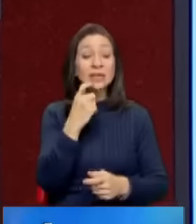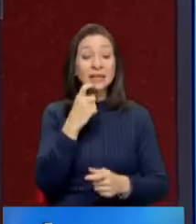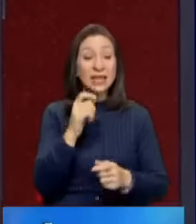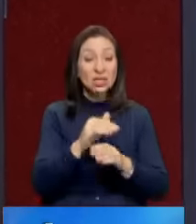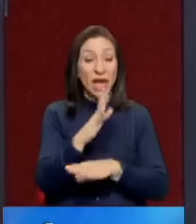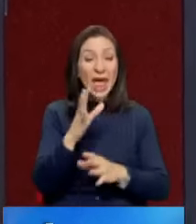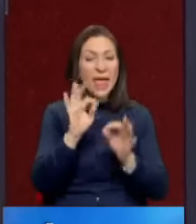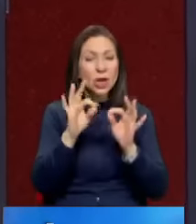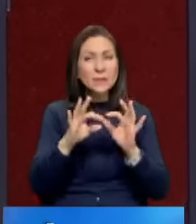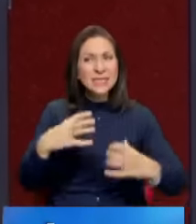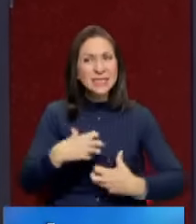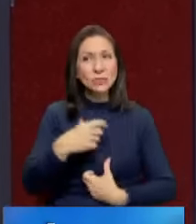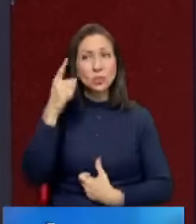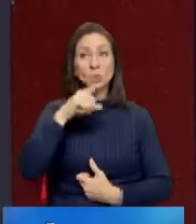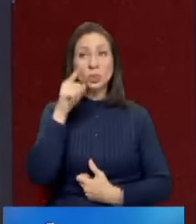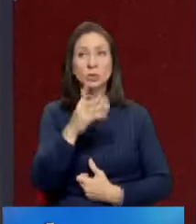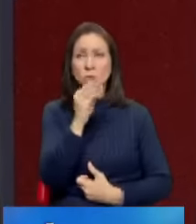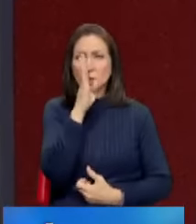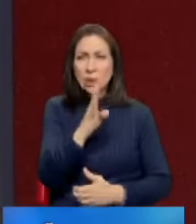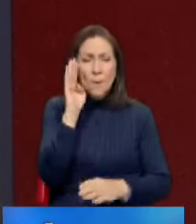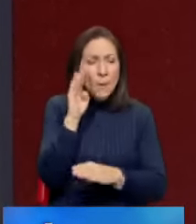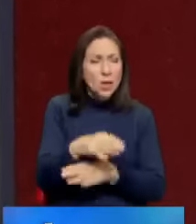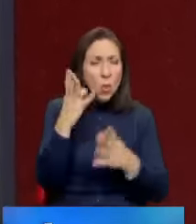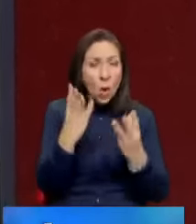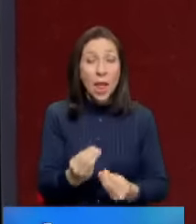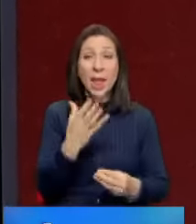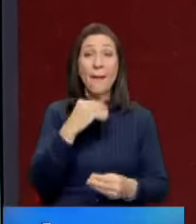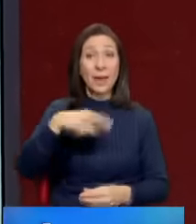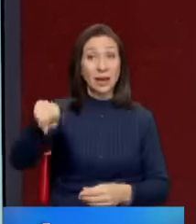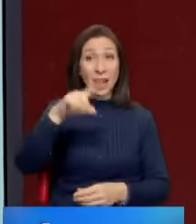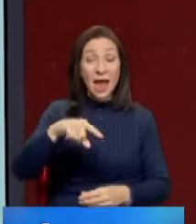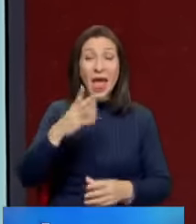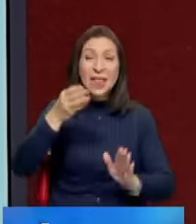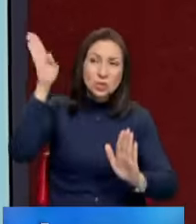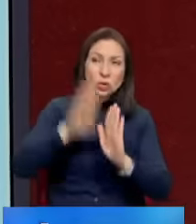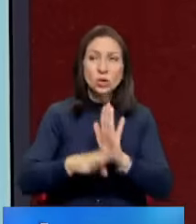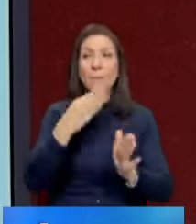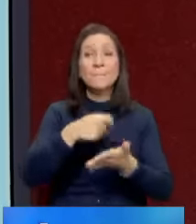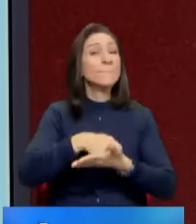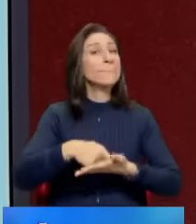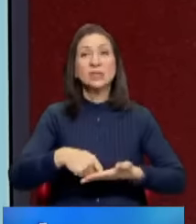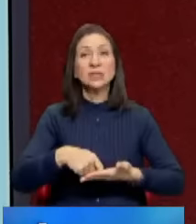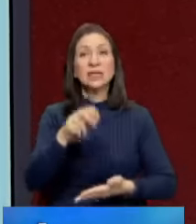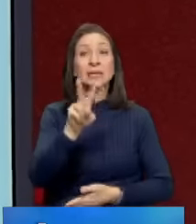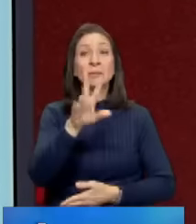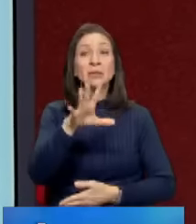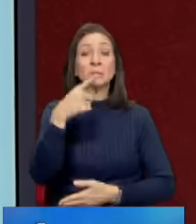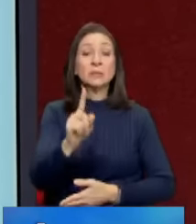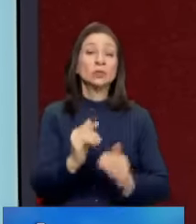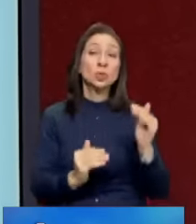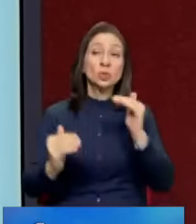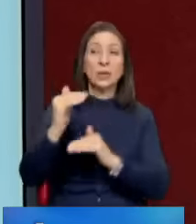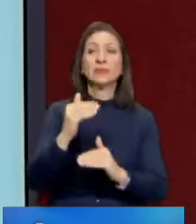ülkemizde yaşanan ekonomik sıkıntılardan dolayı ciddi mağduriyet yaşadıklarını belirten emekliler en düşük emekli maaşının 25 bin